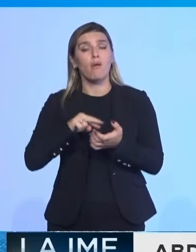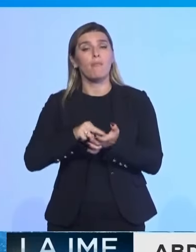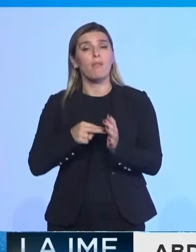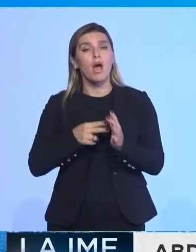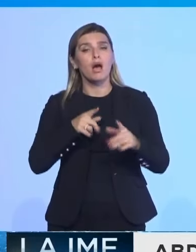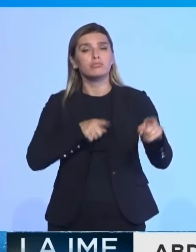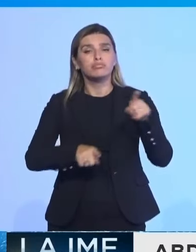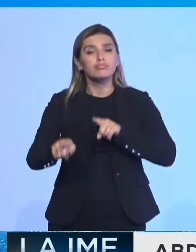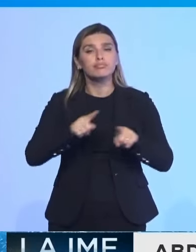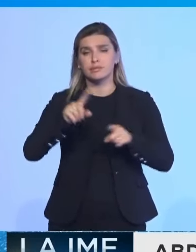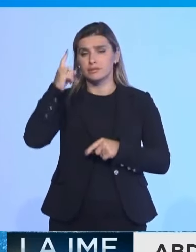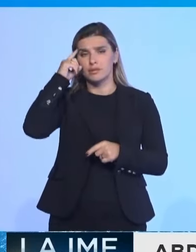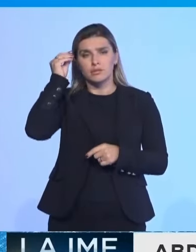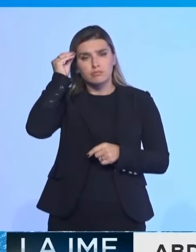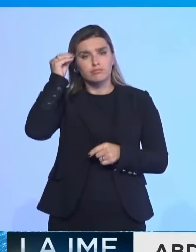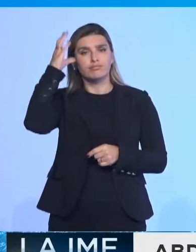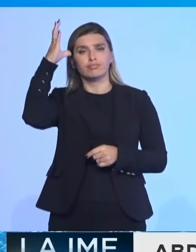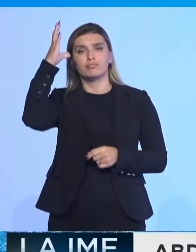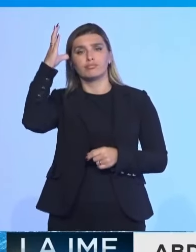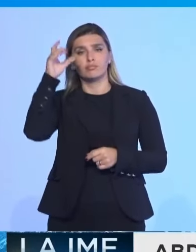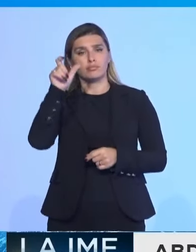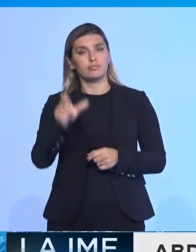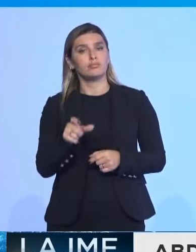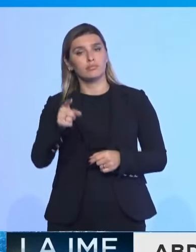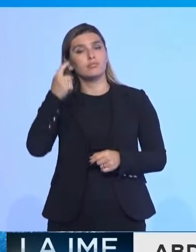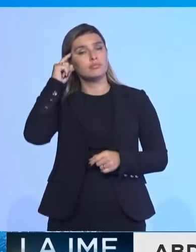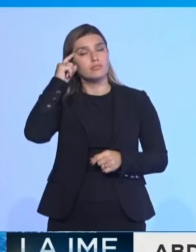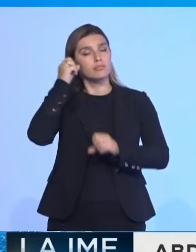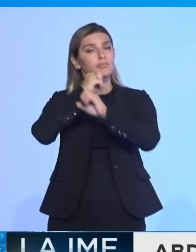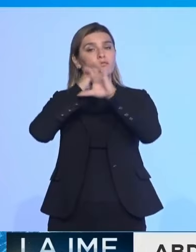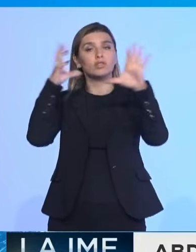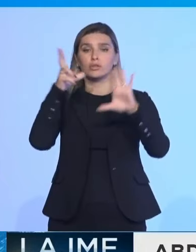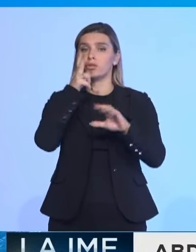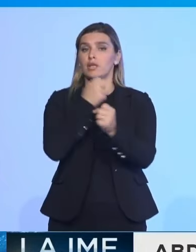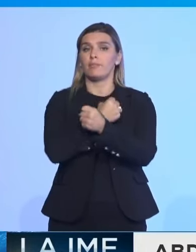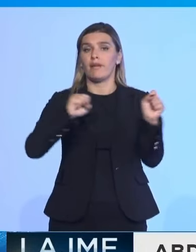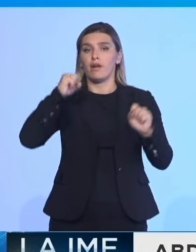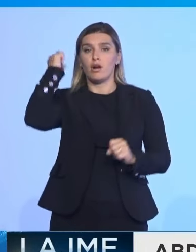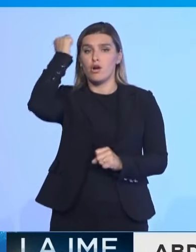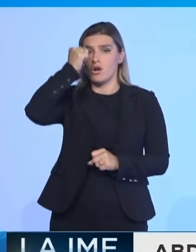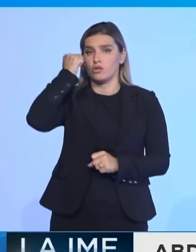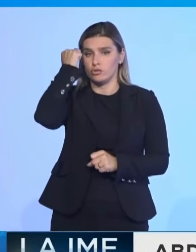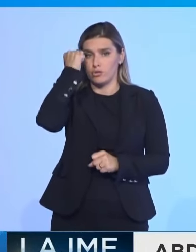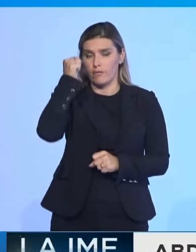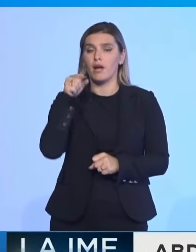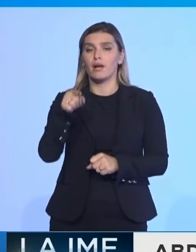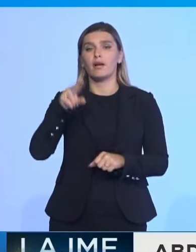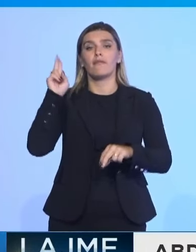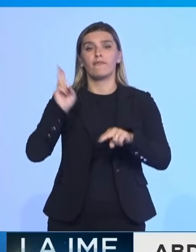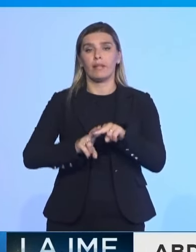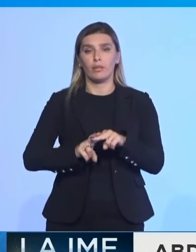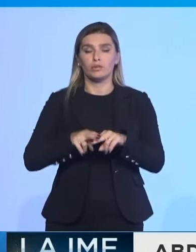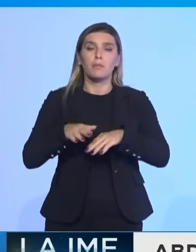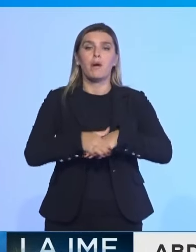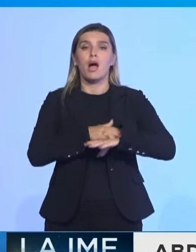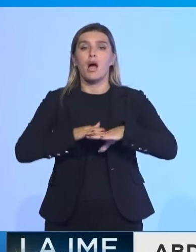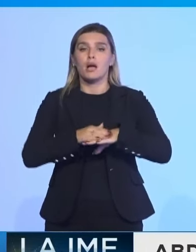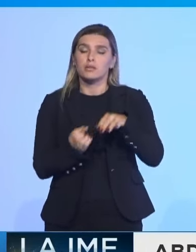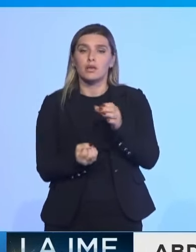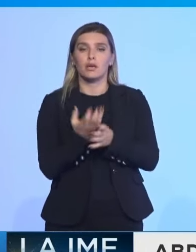profesionist, intelektuali i rrallë e misionari i lirisë dhe pavarësisë së Kosovës, ishte ai që i vendosi bazat e ushtrisë